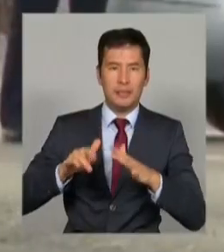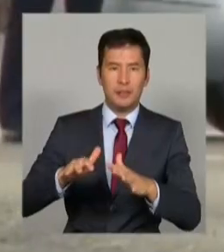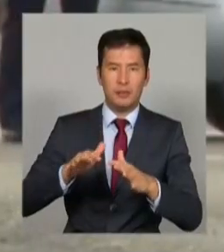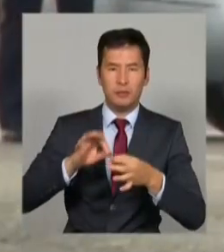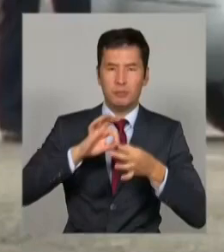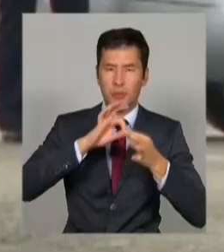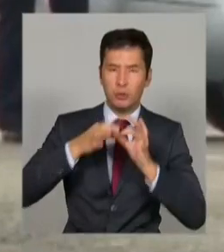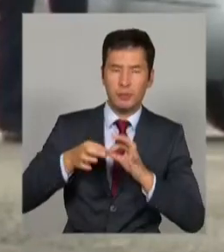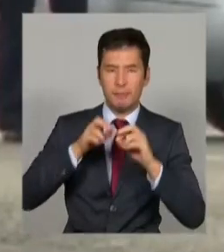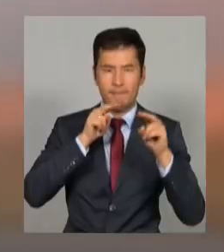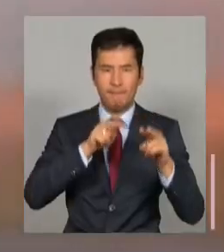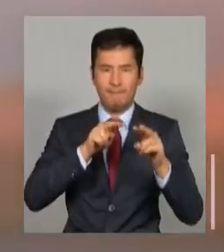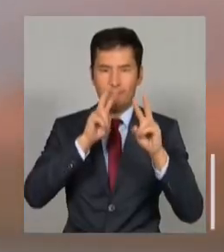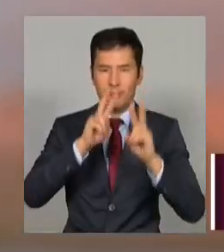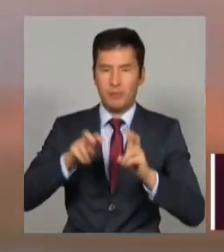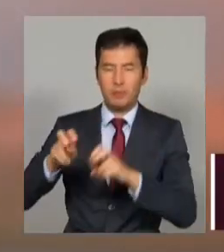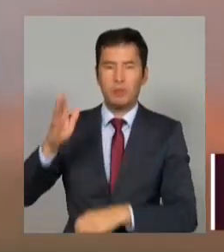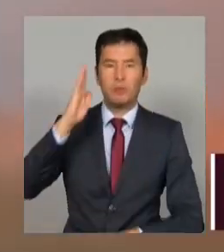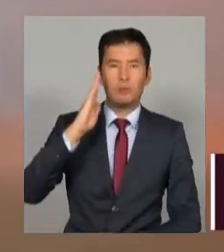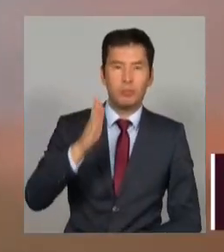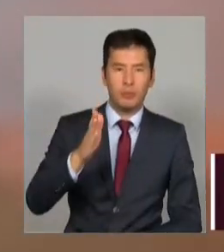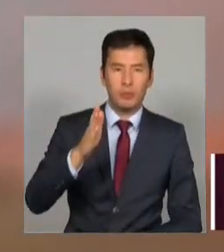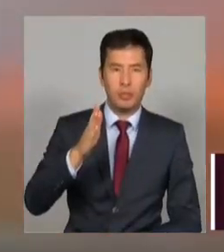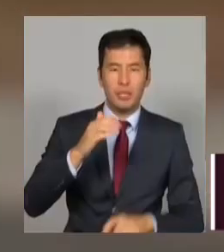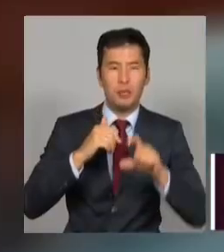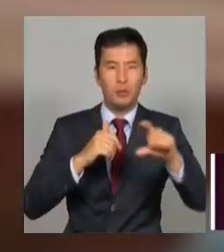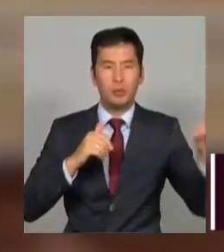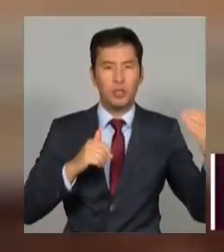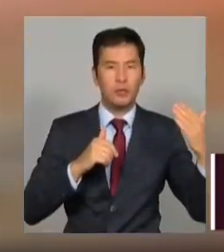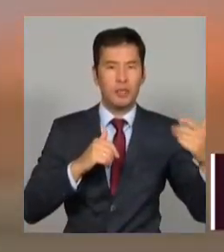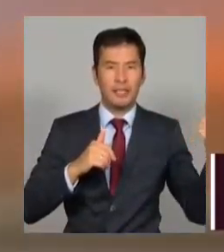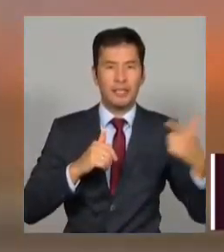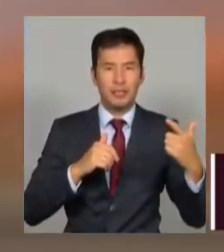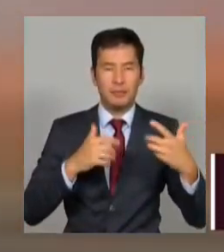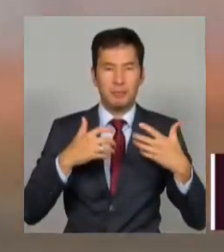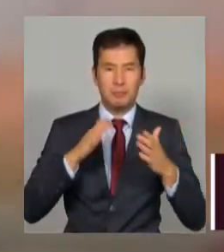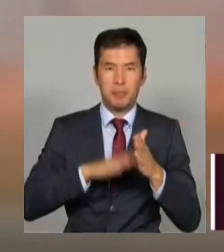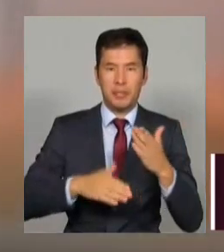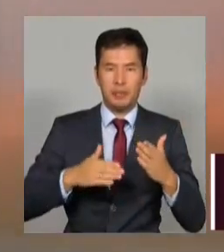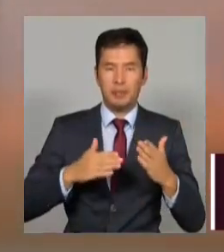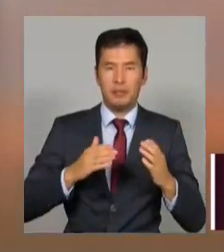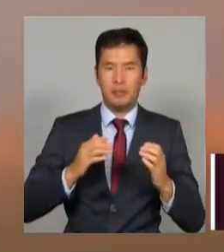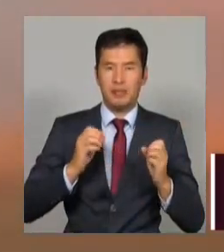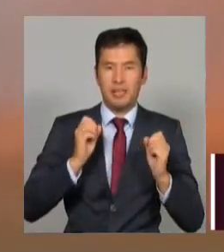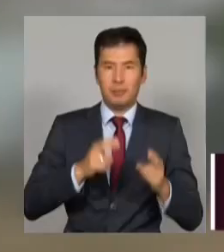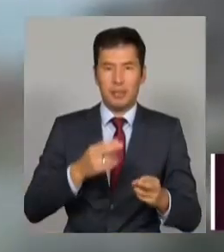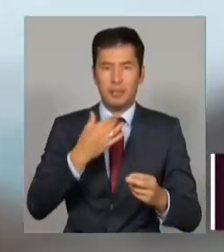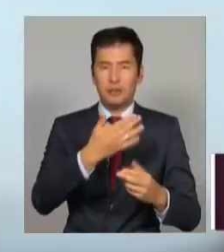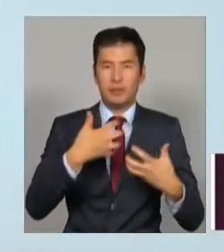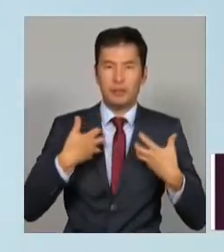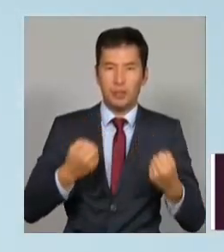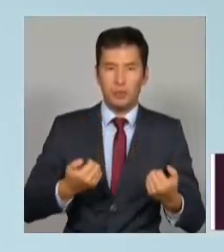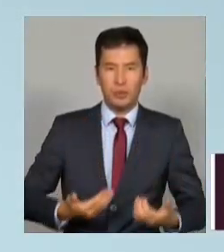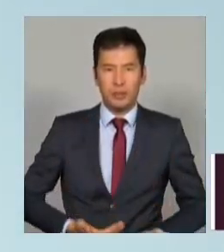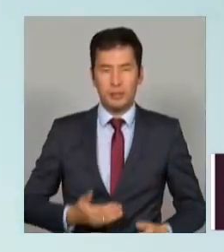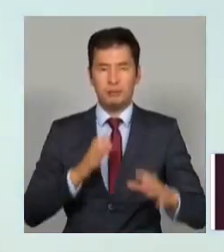Мүдделі мемлекеттік органдармен бірлесіп, азаматтардың қауіпсіздігі мен дүние мүлкінің сақталуын қамтамасыз етуді міндетті.